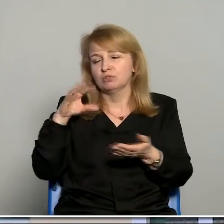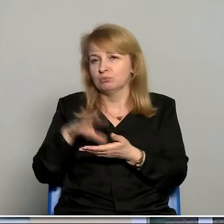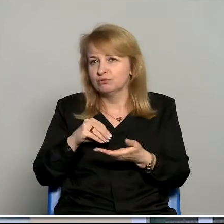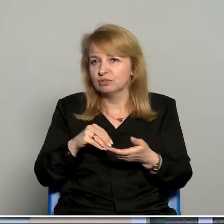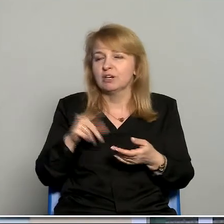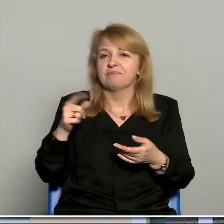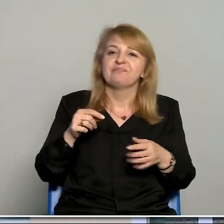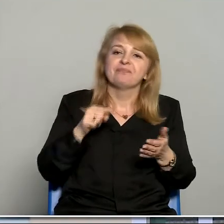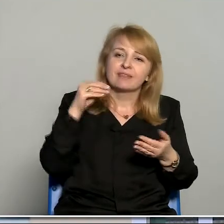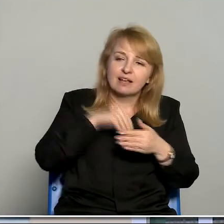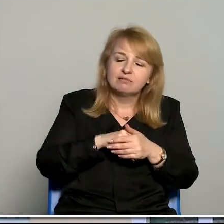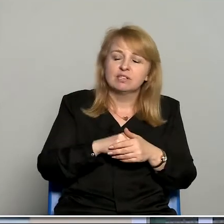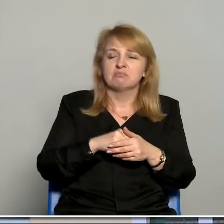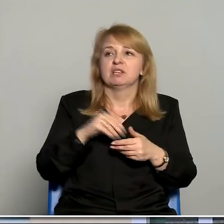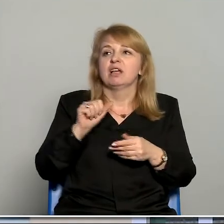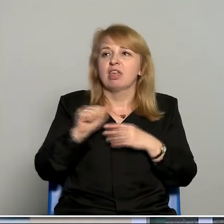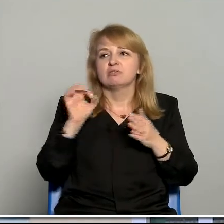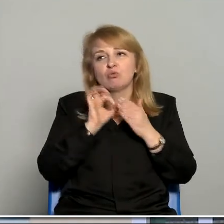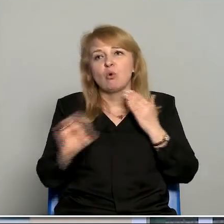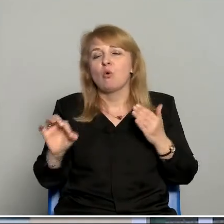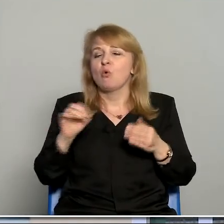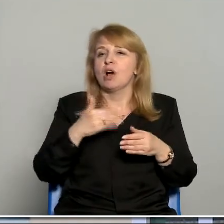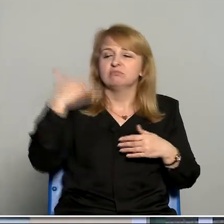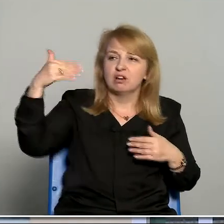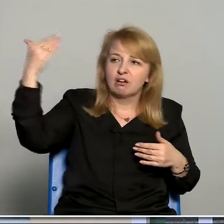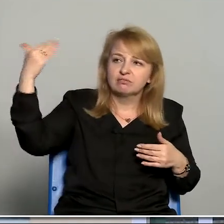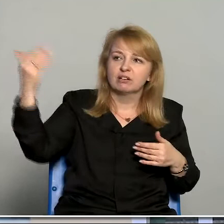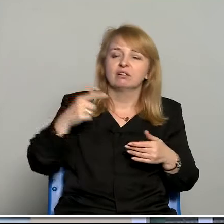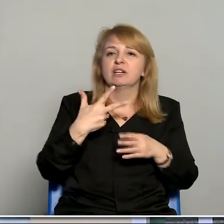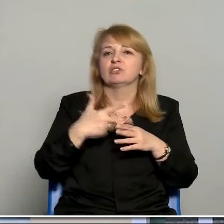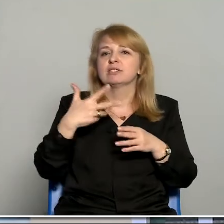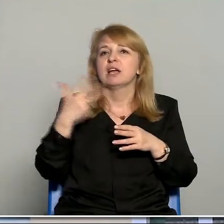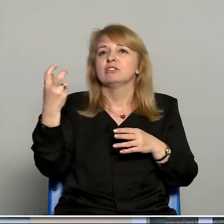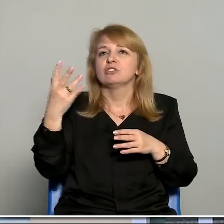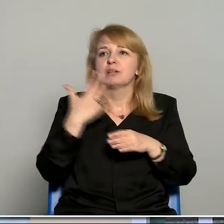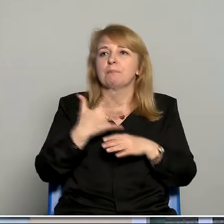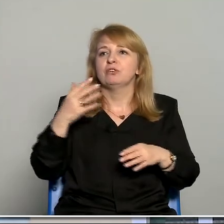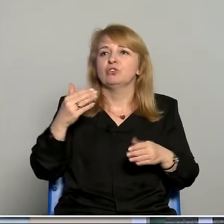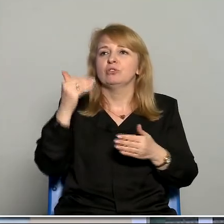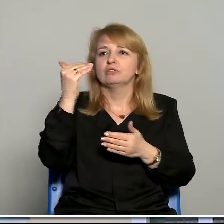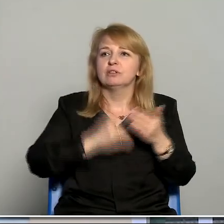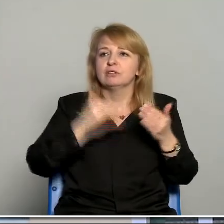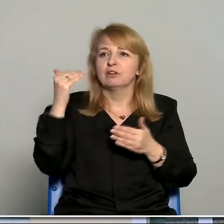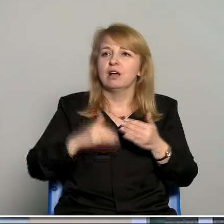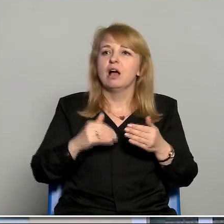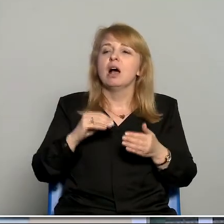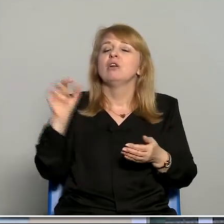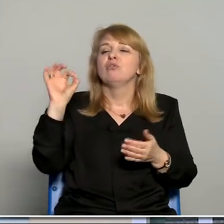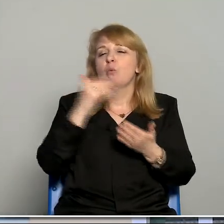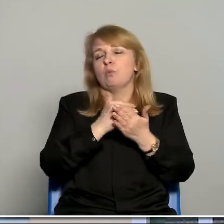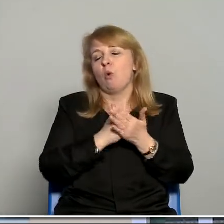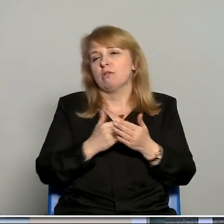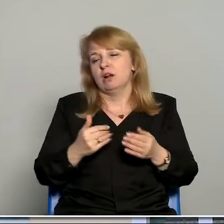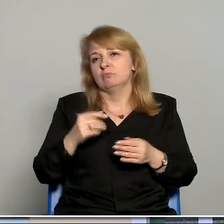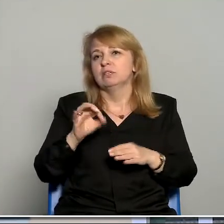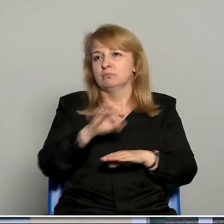że w bardzo rzeczowy, krótki sposób zreferowała 350 kilka stron Regionalnego Programu Operacyjnego, a zatem